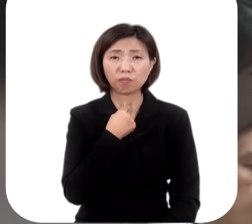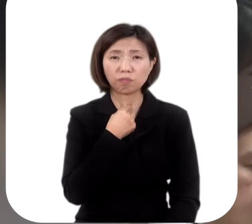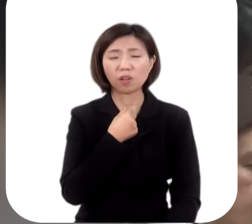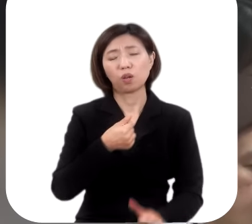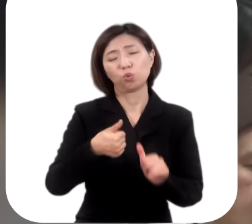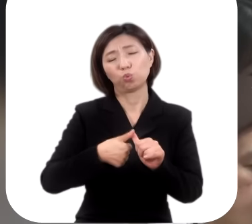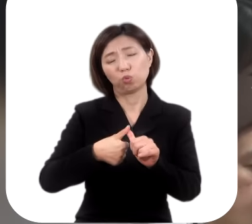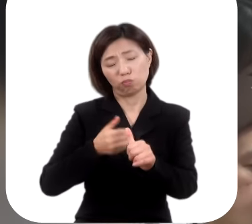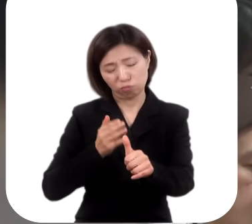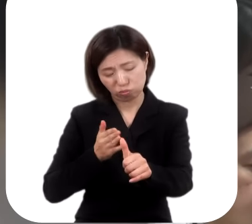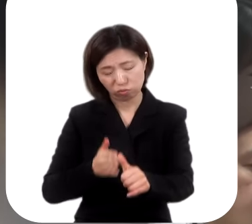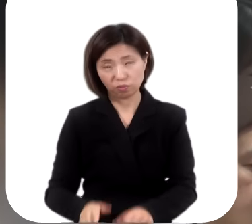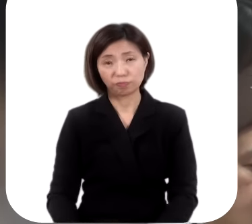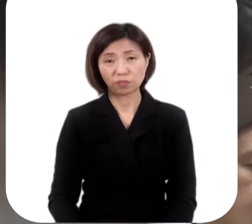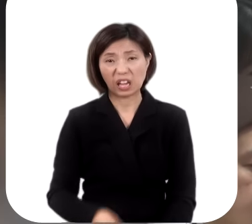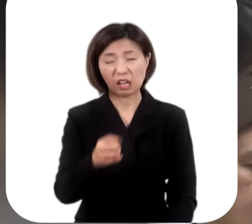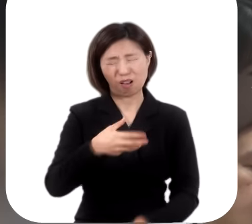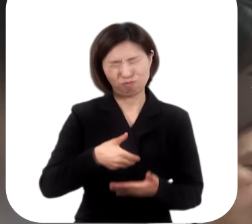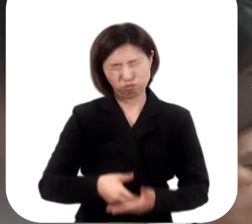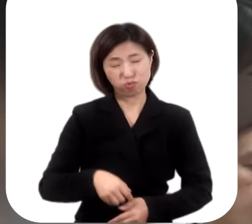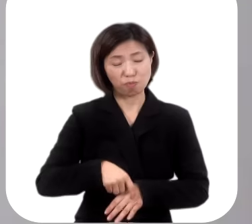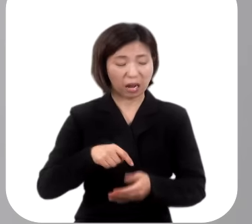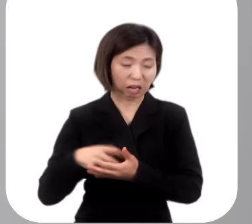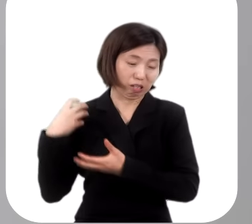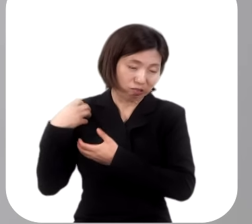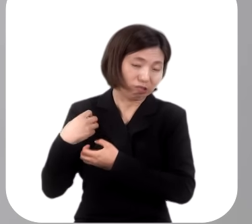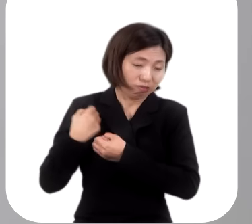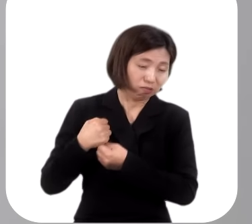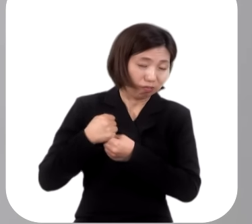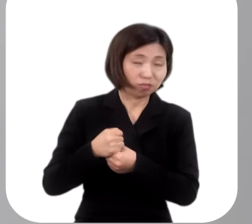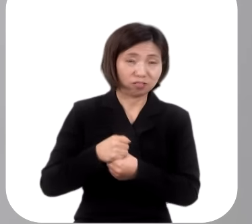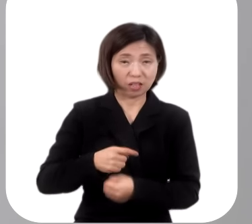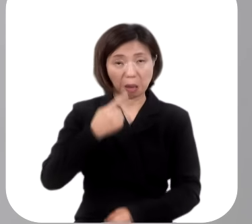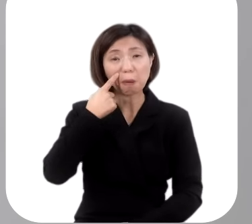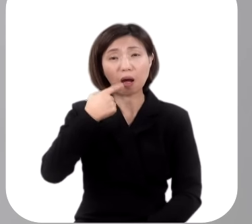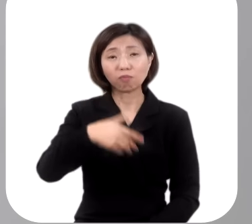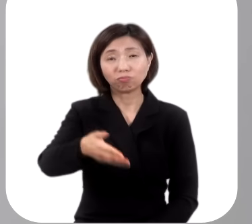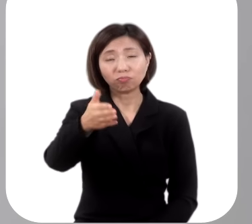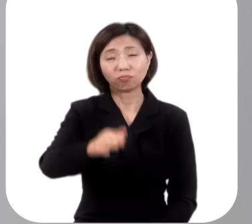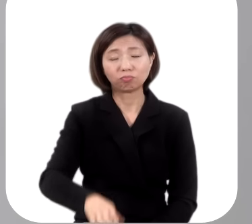좋을지 좋은 말씀 듣고 싶습니다. 네, 계속 들고 다니세요.